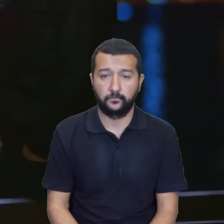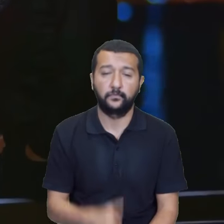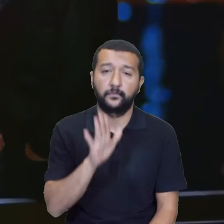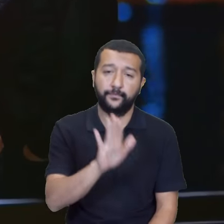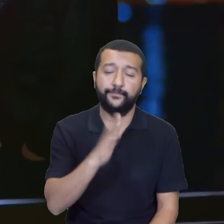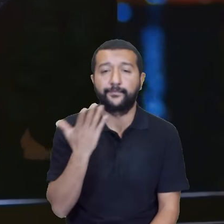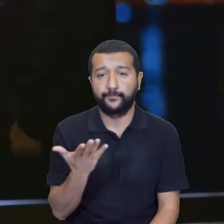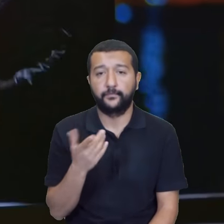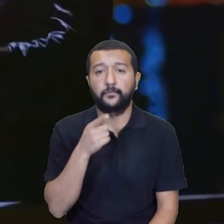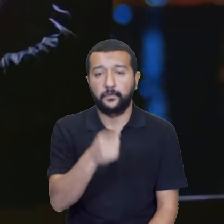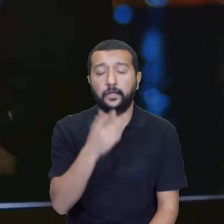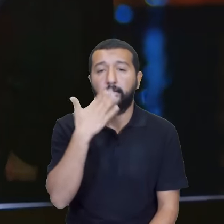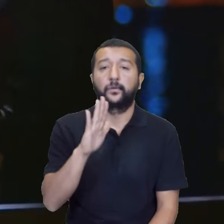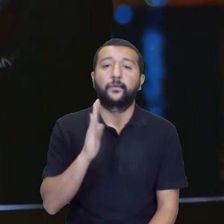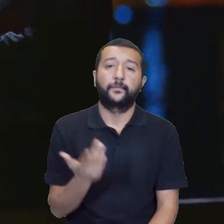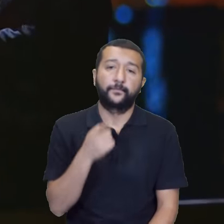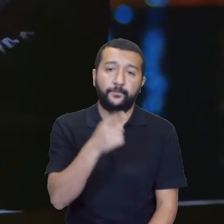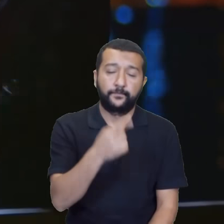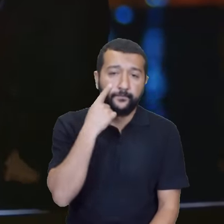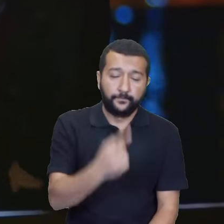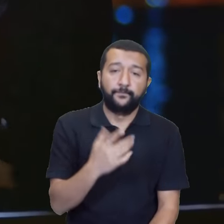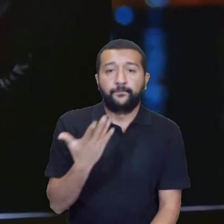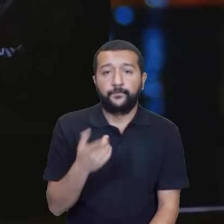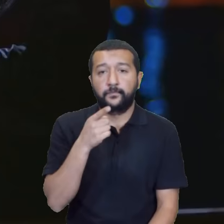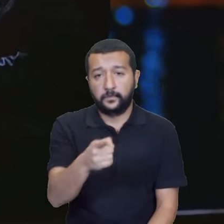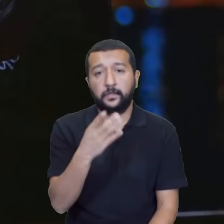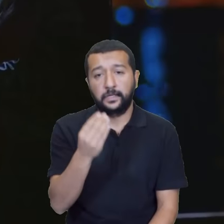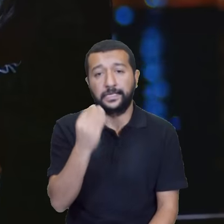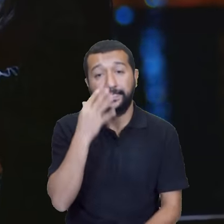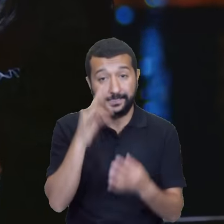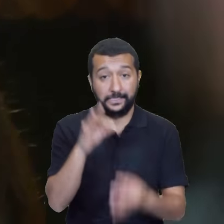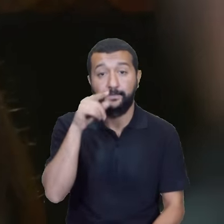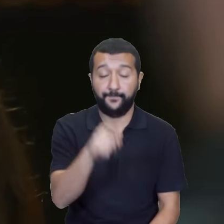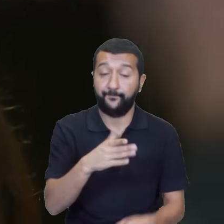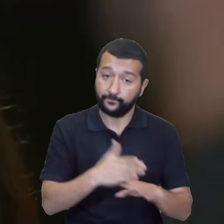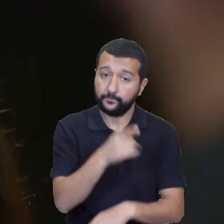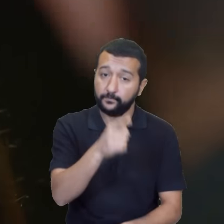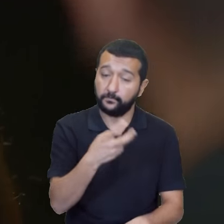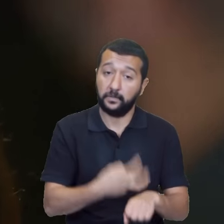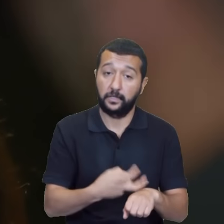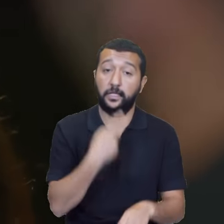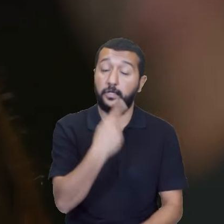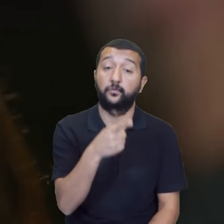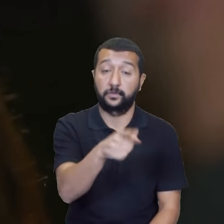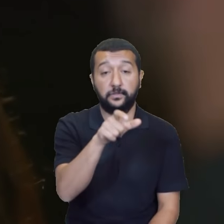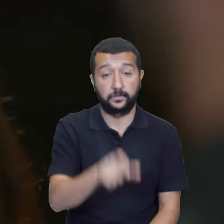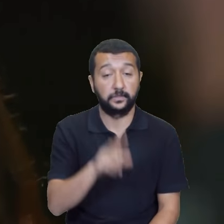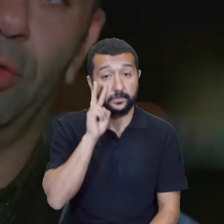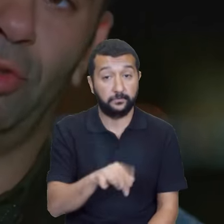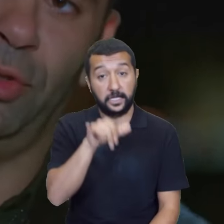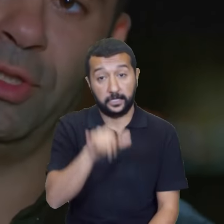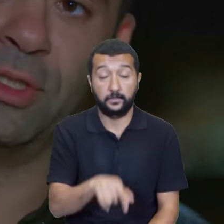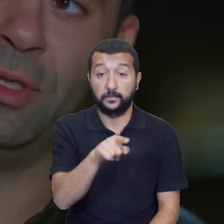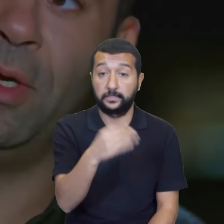Ya, ya yok. Emel bak, yani sen çok iyi insansın. Gerçekten takdir ediyorum ben seni. Yani